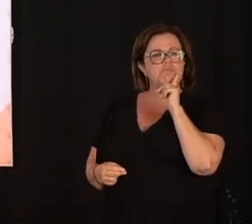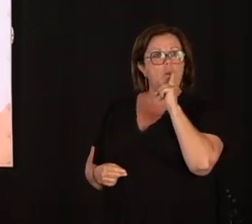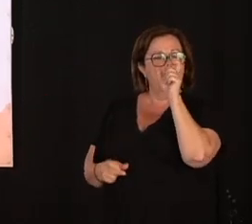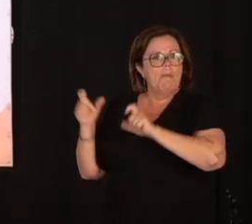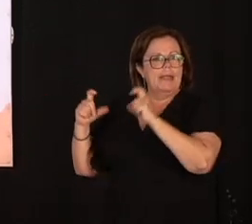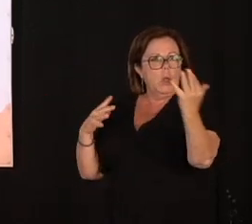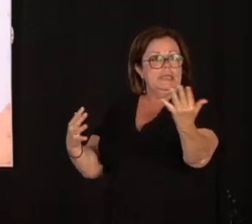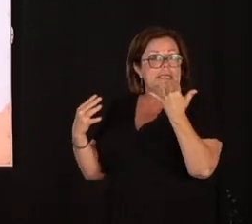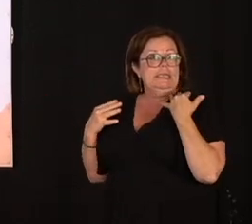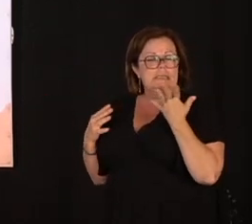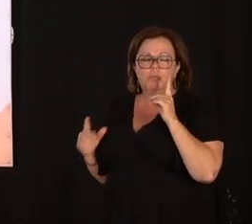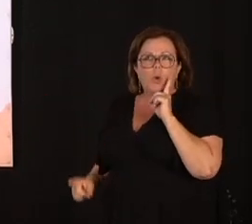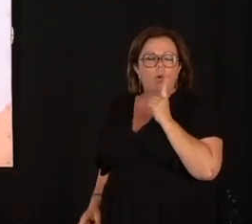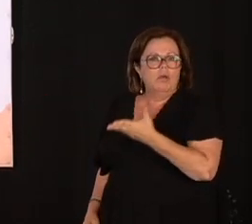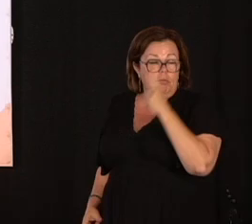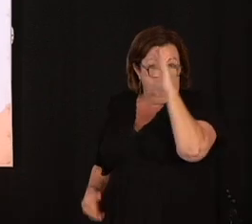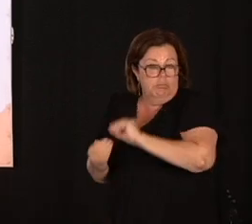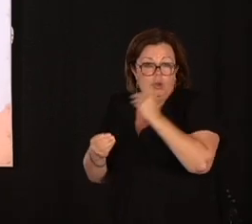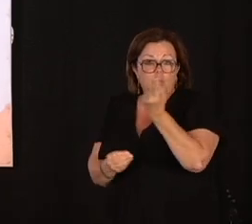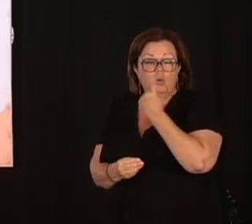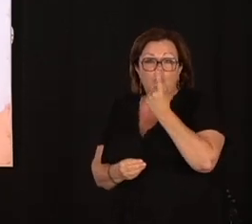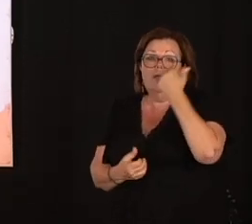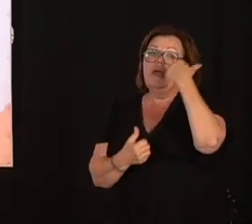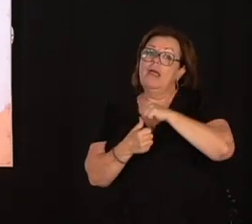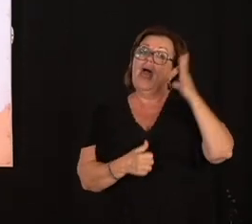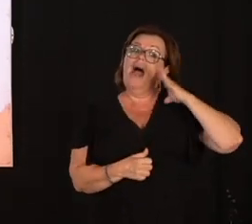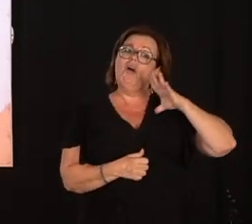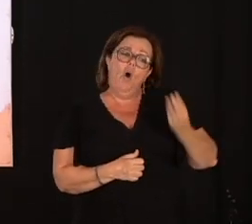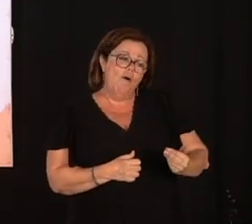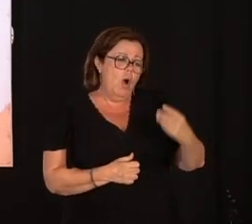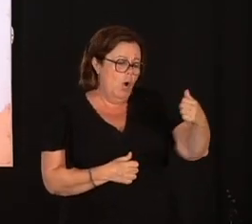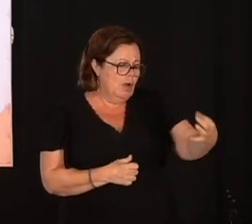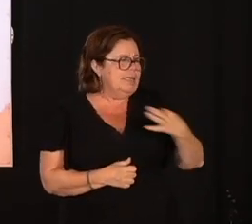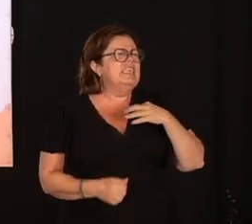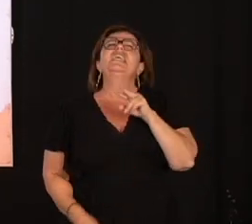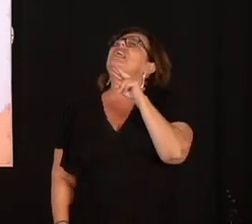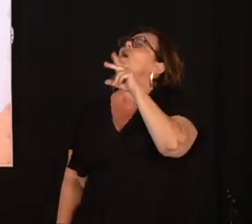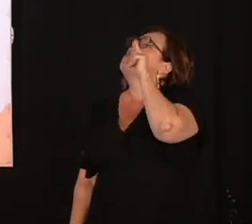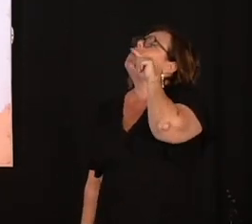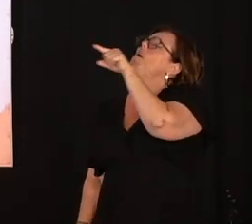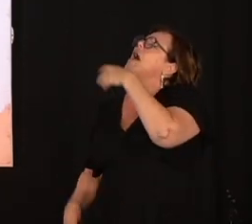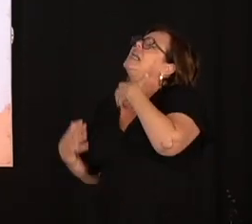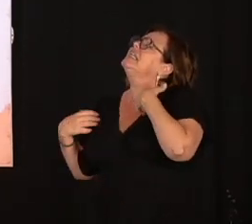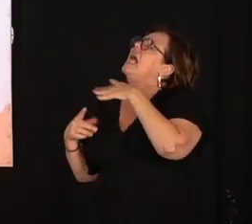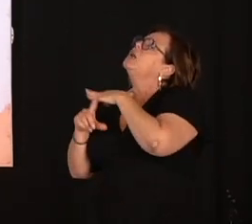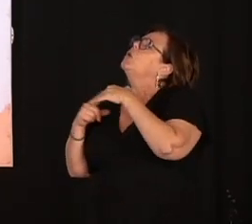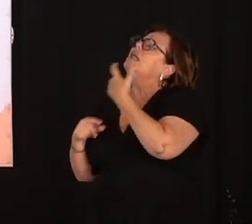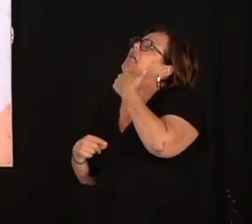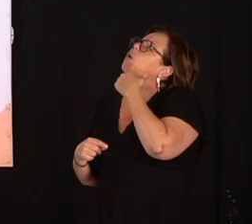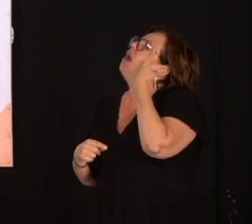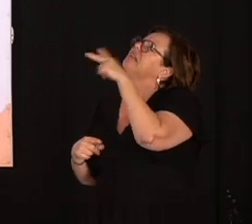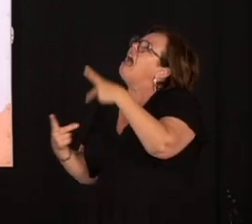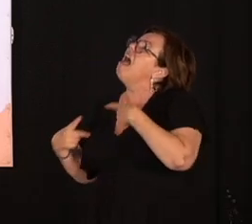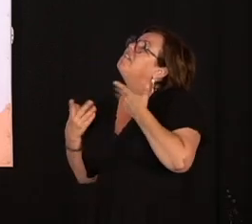demandaient mes enfants quand j'étais petit. Ils me demandaient, papa, ça sert à quoi les sciences sociales et qu'est-ce que tu fais dans ta vie? Et c'est